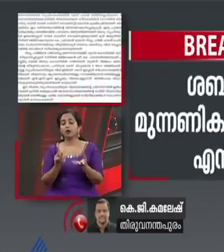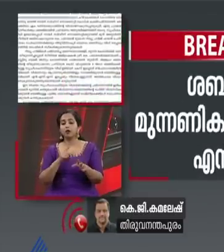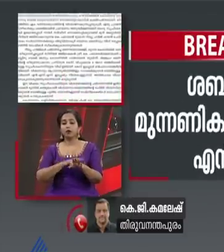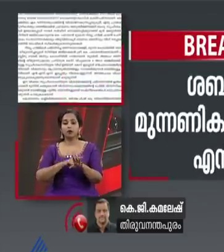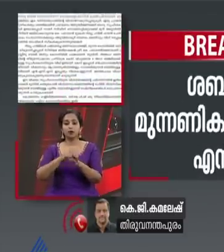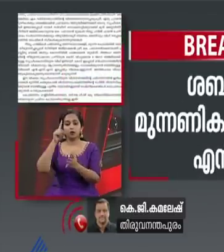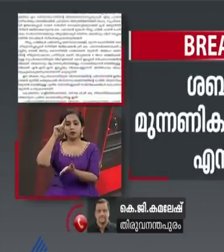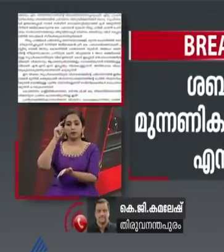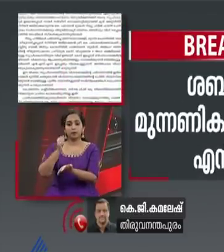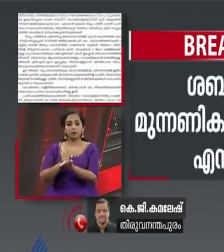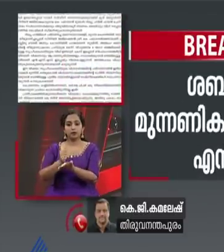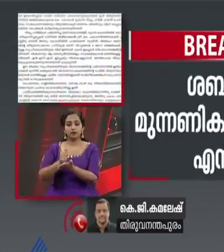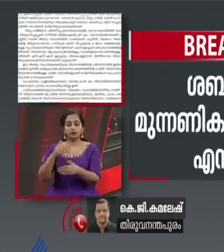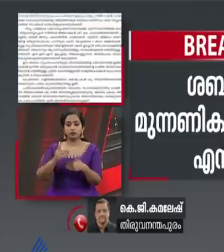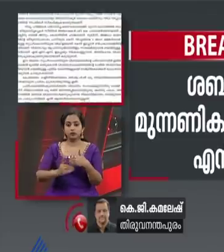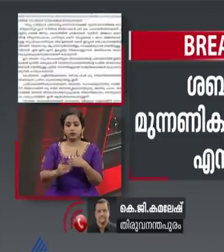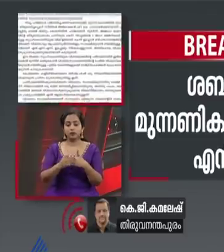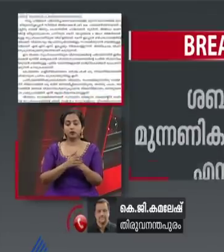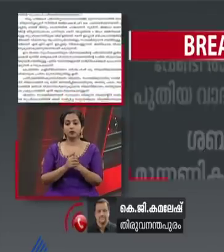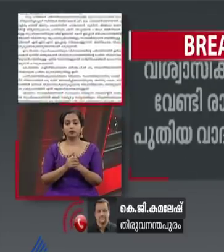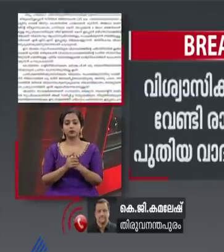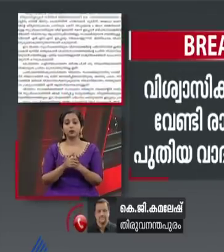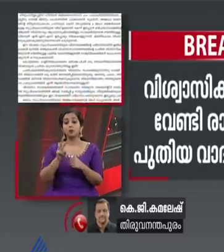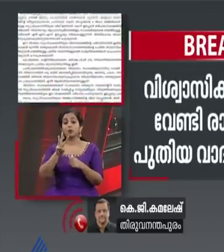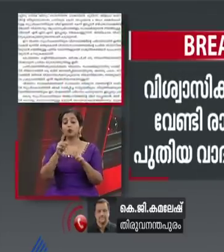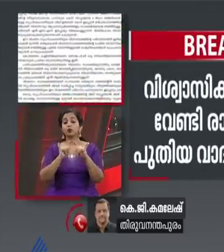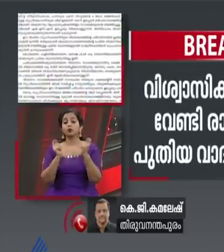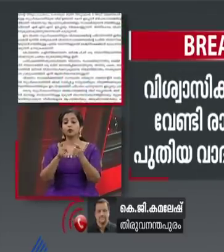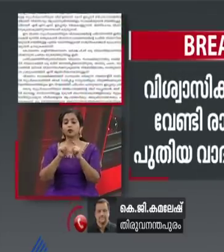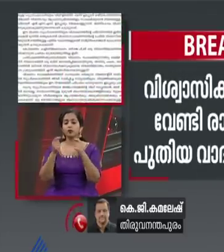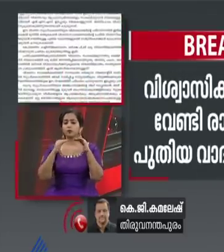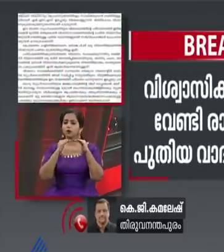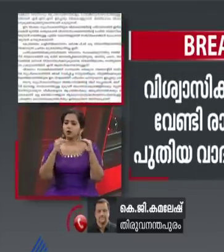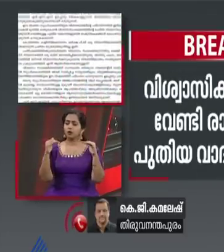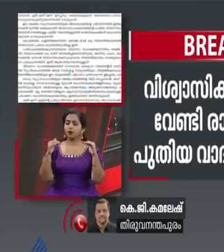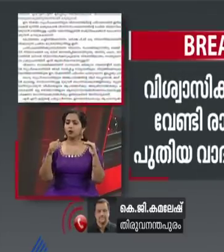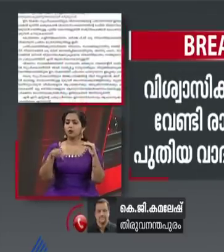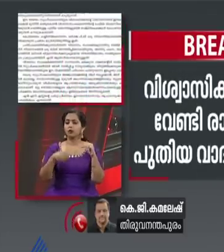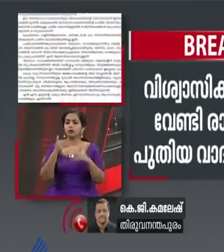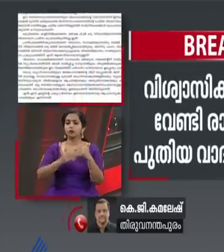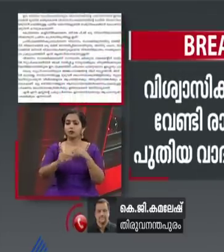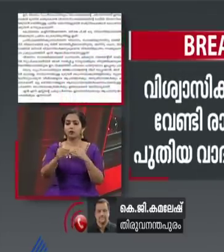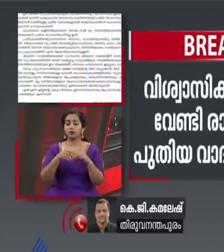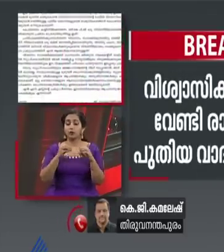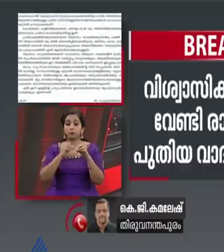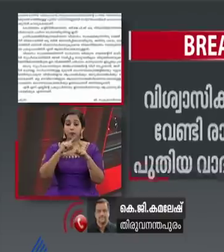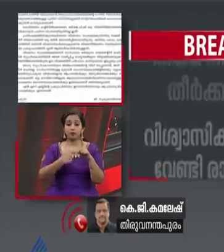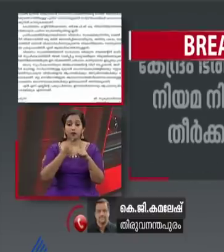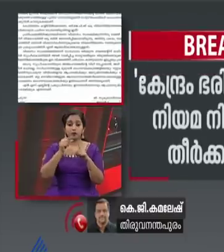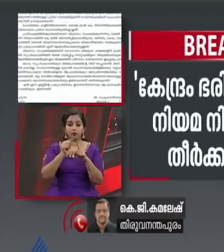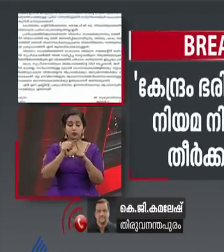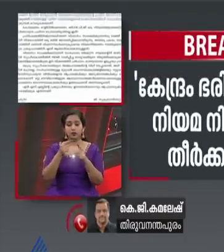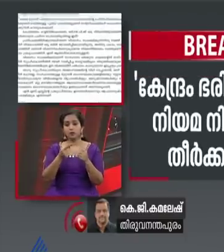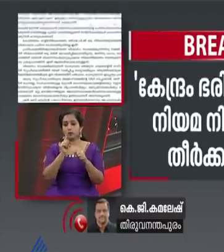3 മുന്നണികളെയും ഒരുപോലെ വിമർശിക്കുന്നു. ഒരു നിയമനിർമ്മാണത്തിലൂടെ കേന്ദ്രം ഭരിക്കുന്ന BJP ഈ പ്രശ്നം തീർക്കാവുന്നതാണെന്ന് പറഞ്ഞ് BJP